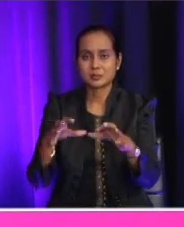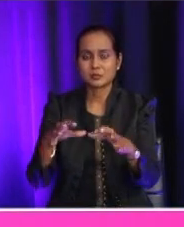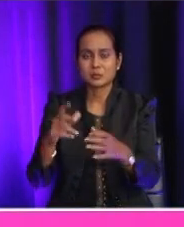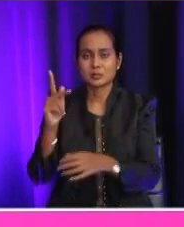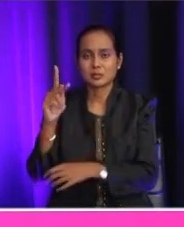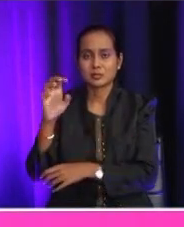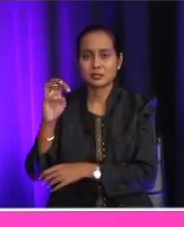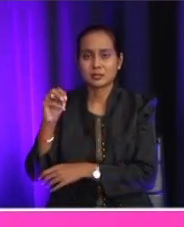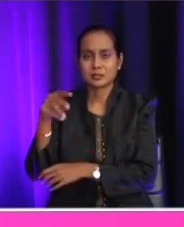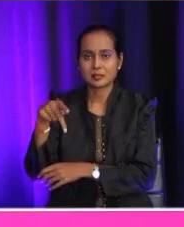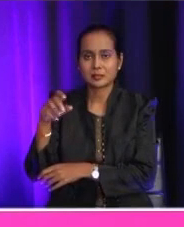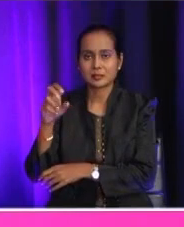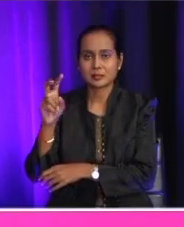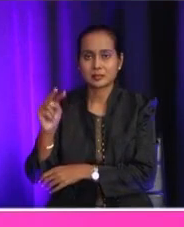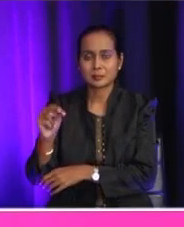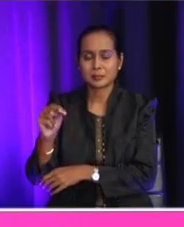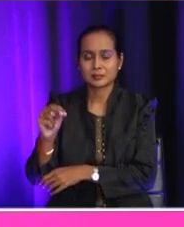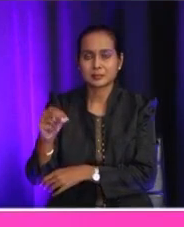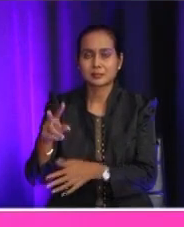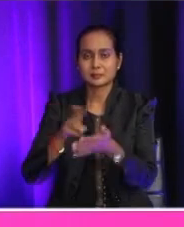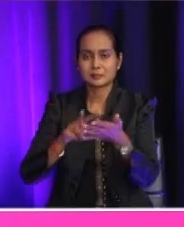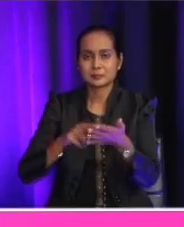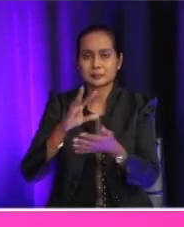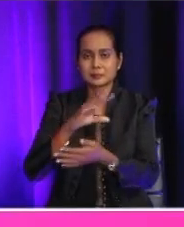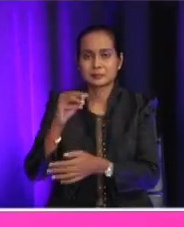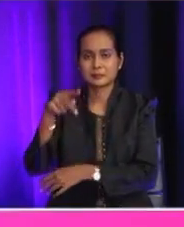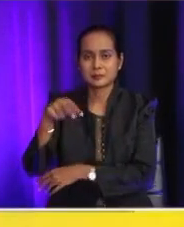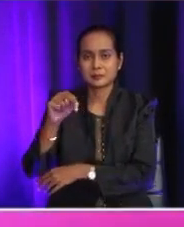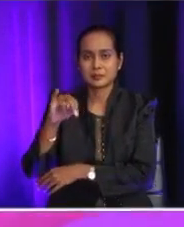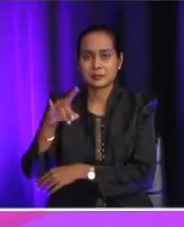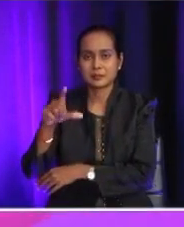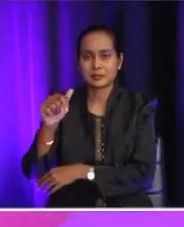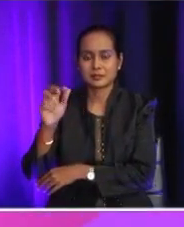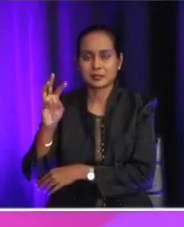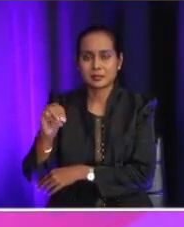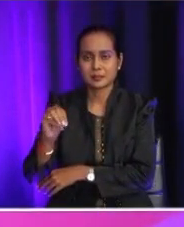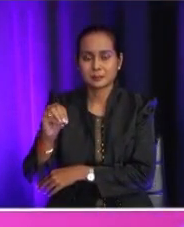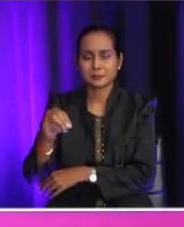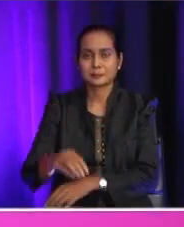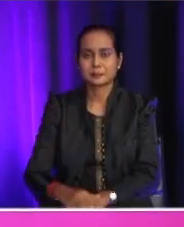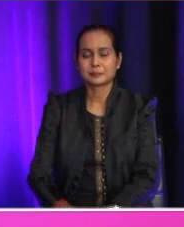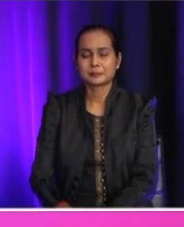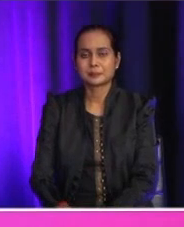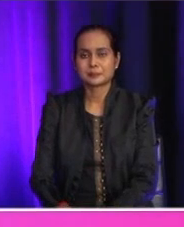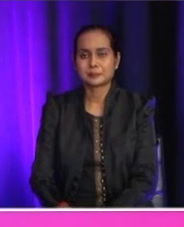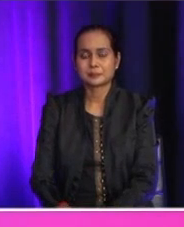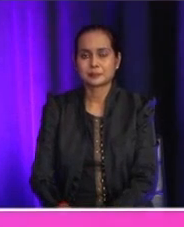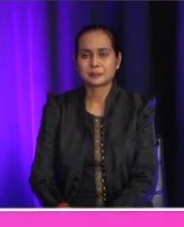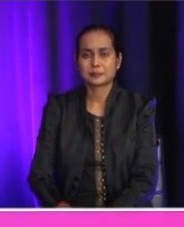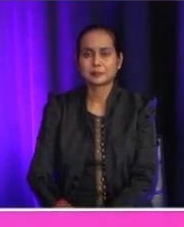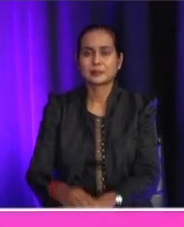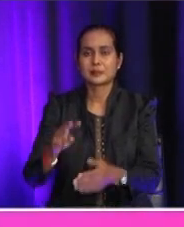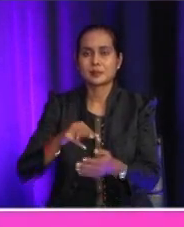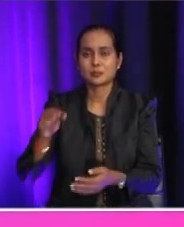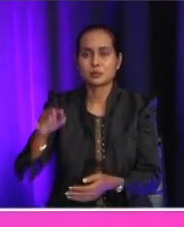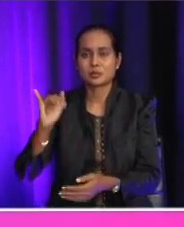NILAM yang dapat menarik minat murid membaca. Kerana murid yang membaca melalui tahap-tahap tertentu akan menerima siswa